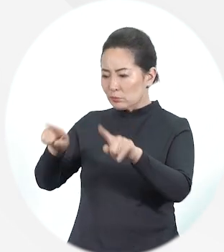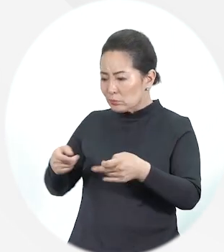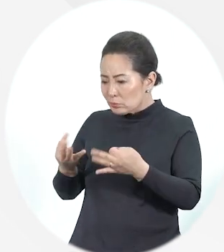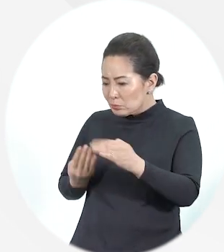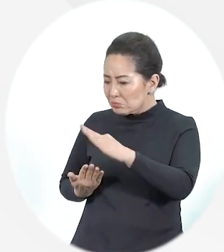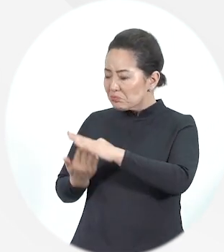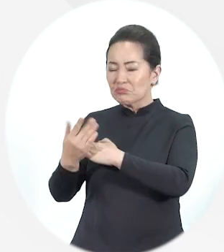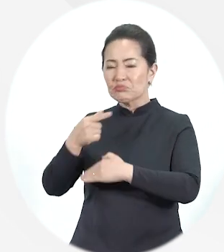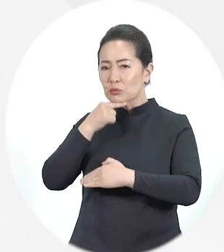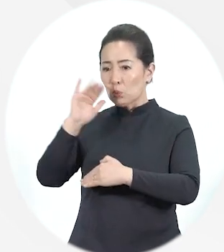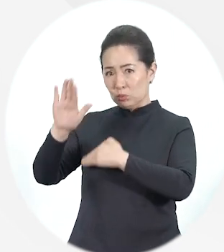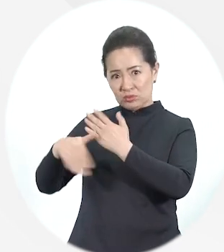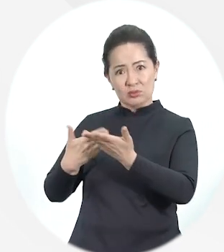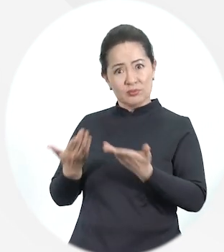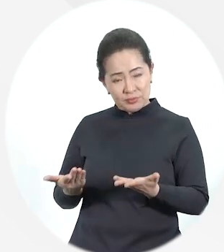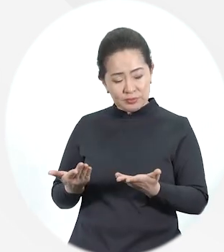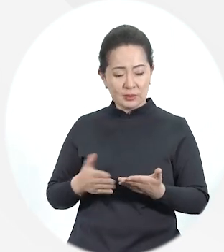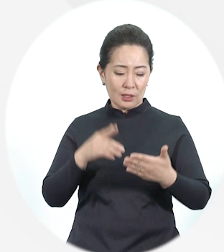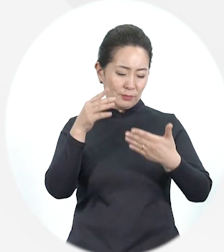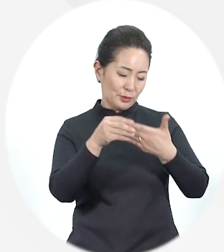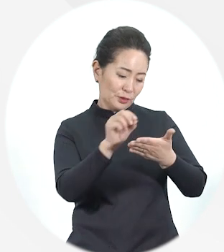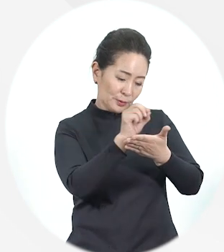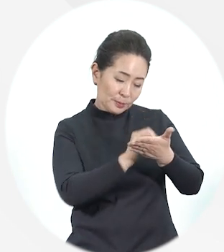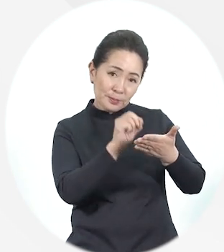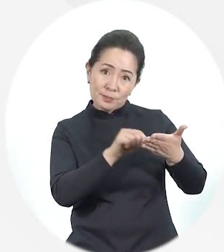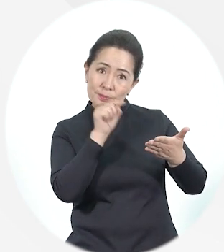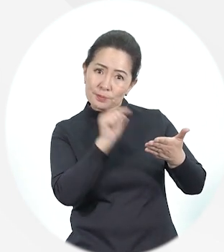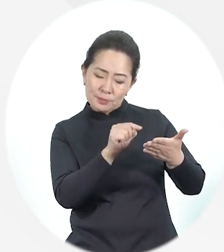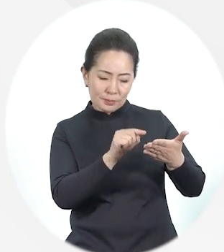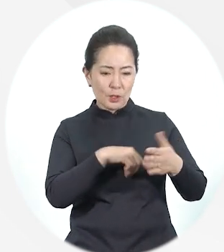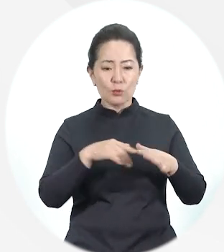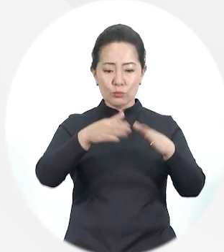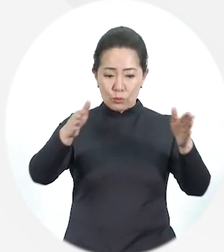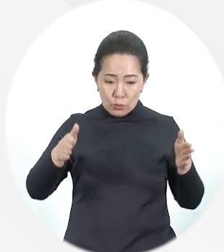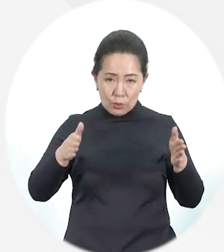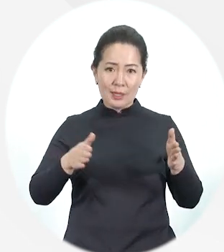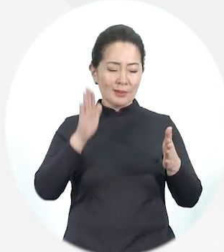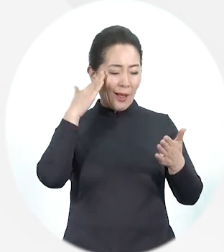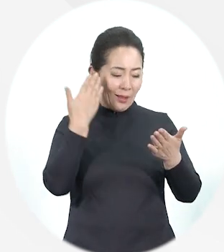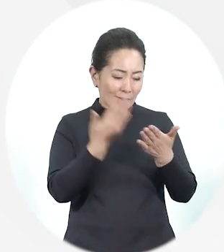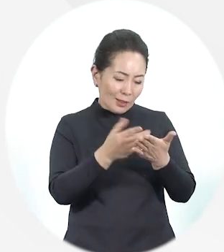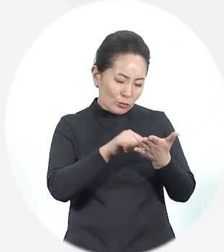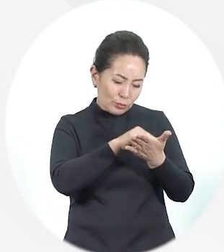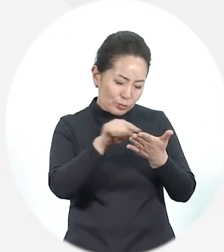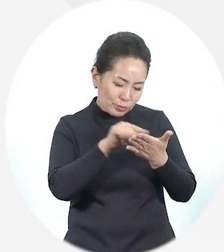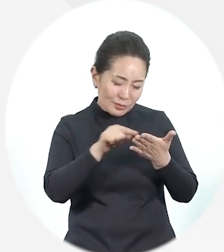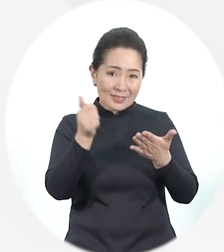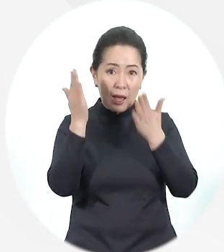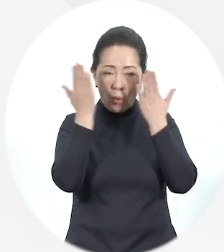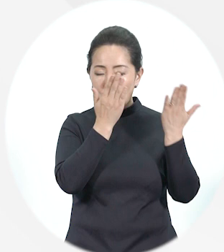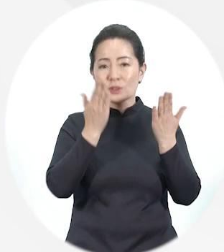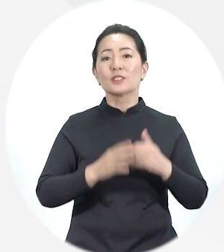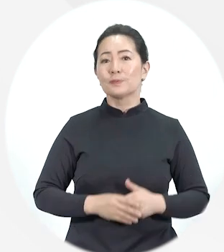тоолох төхөөрөмж уншихгүй буцааж гаргана. Саналийн хуудсан тэмдэглэгээгээ хийхдээ санал тэмдэглэх бүхэйг болон саналийн хуудсанд бичигдсэн